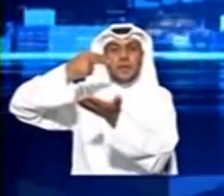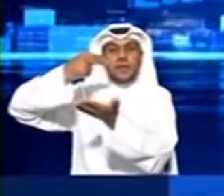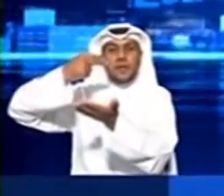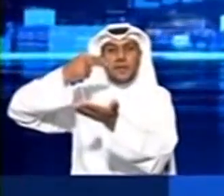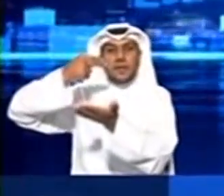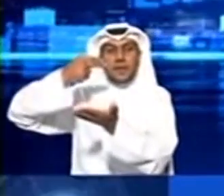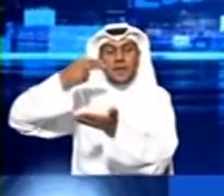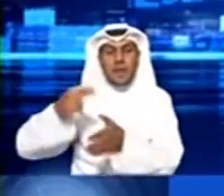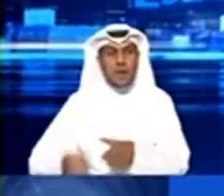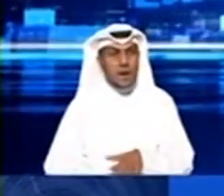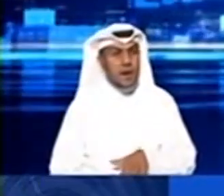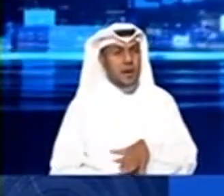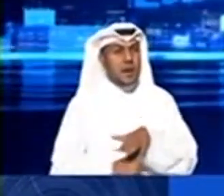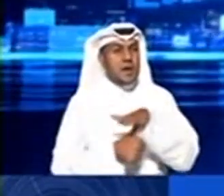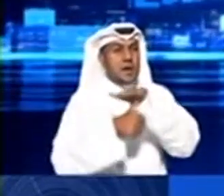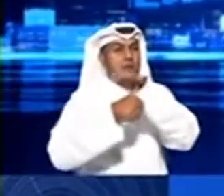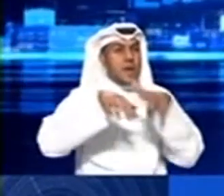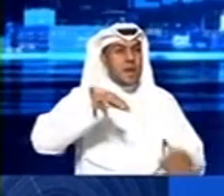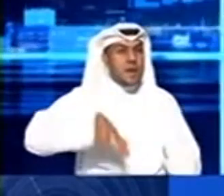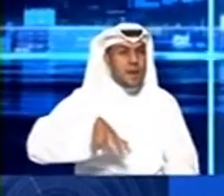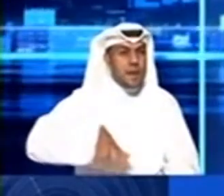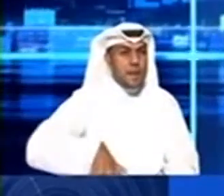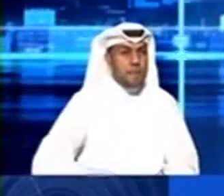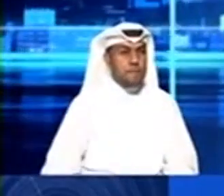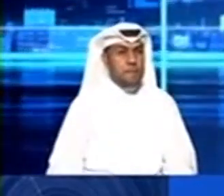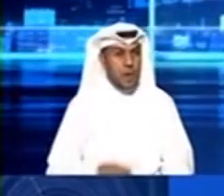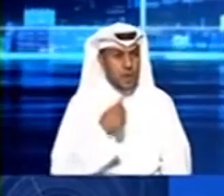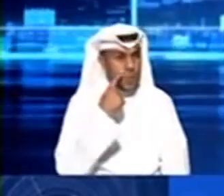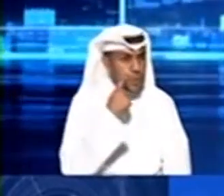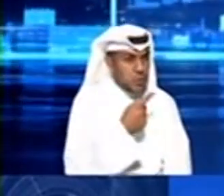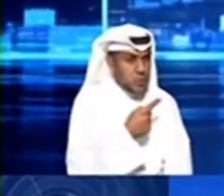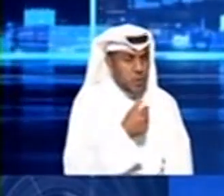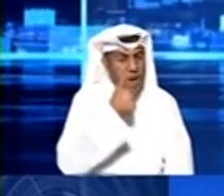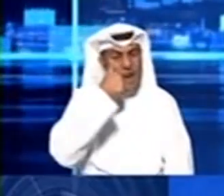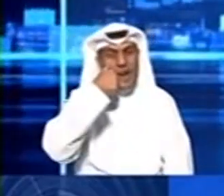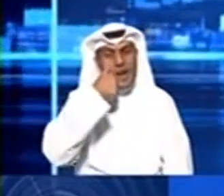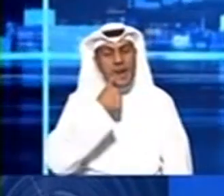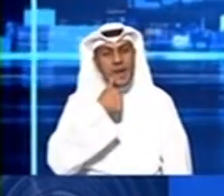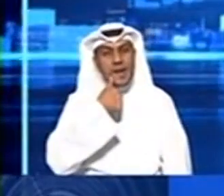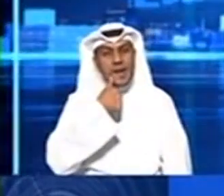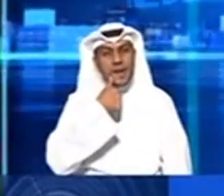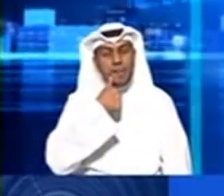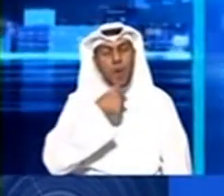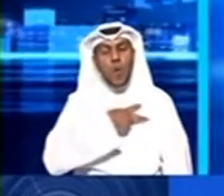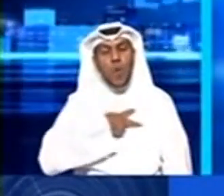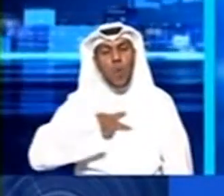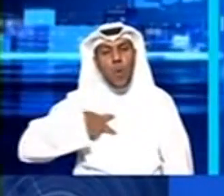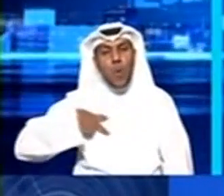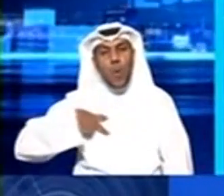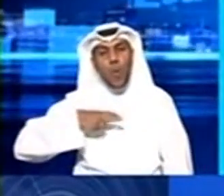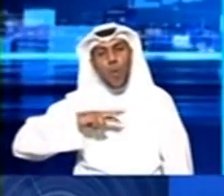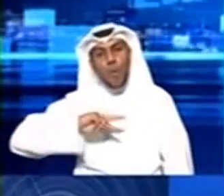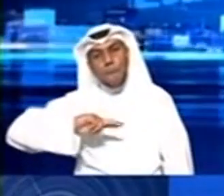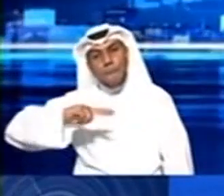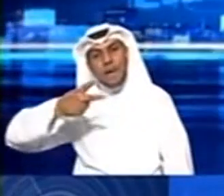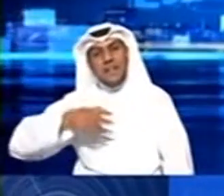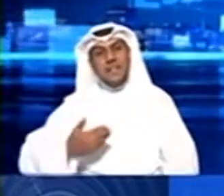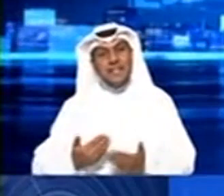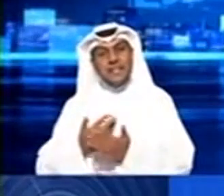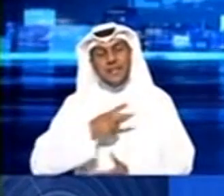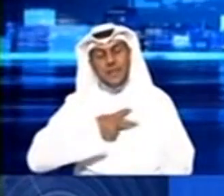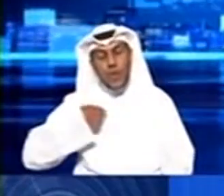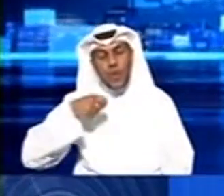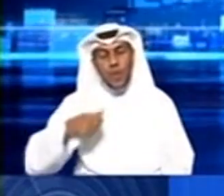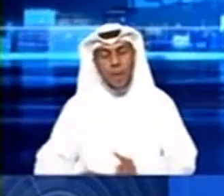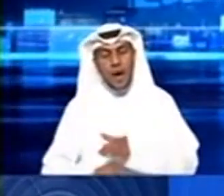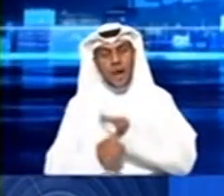أول محمد حمدان دوغلو موسى النائب الأول لرئيس مجلس السيادة الانتقالي في جمهورية